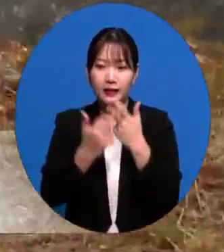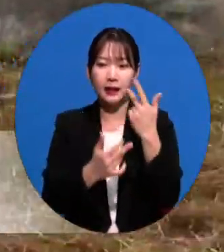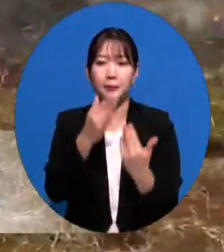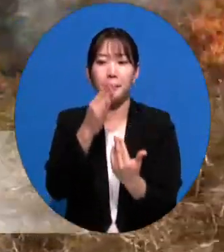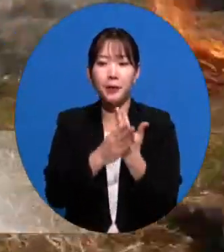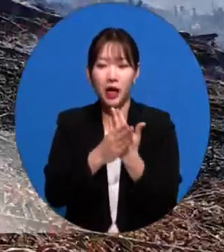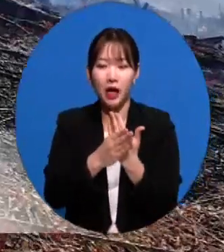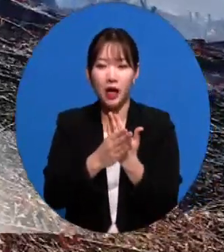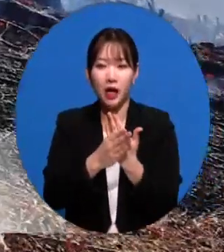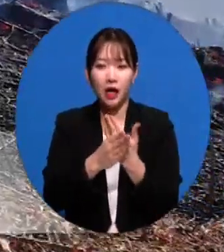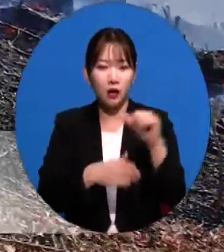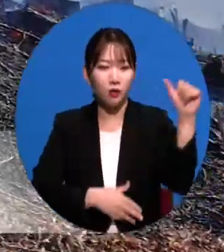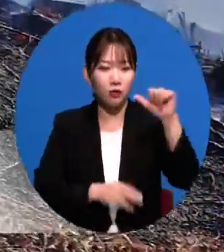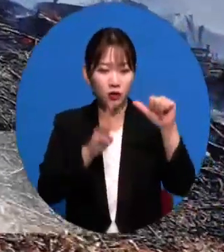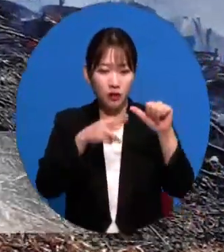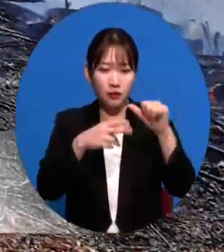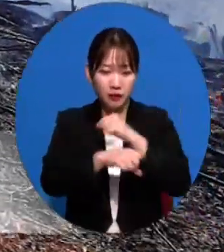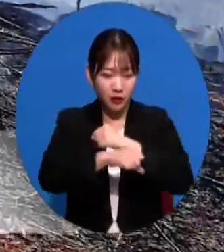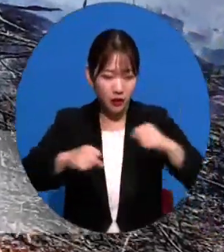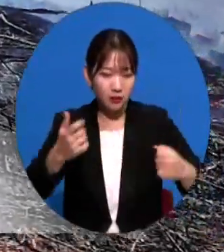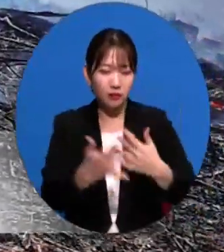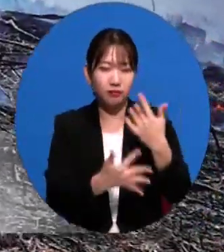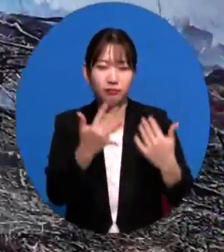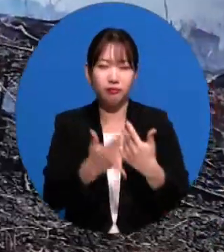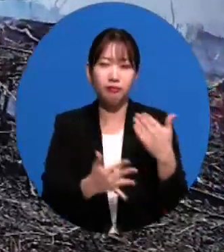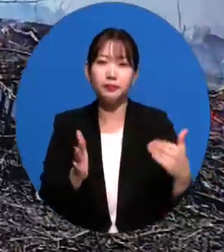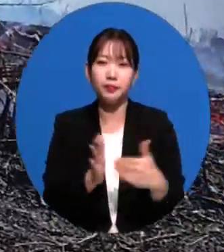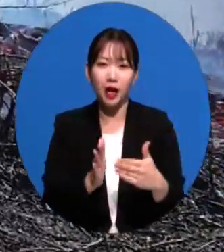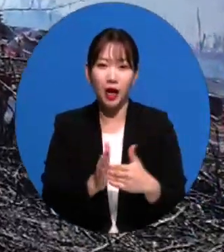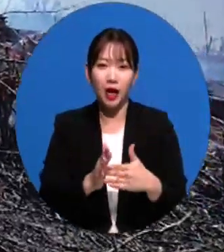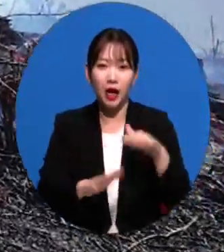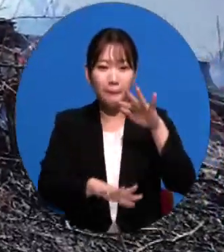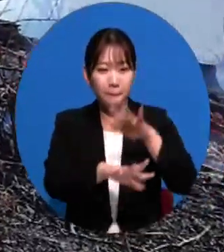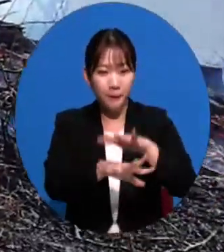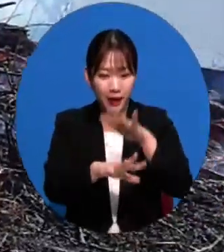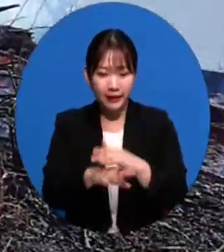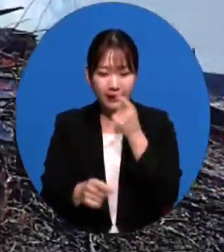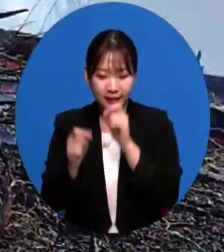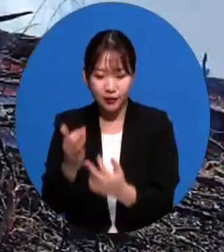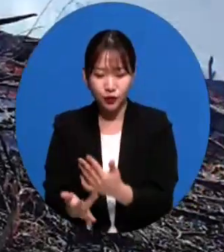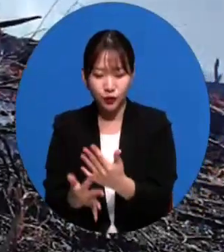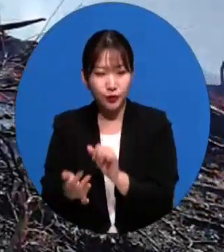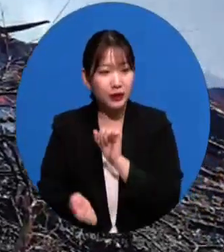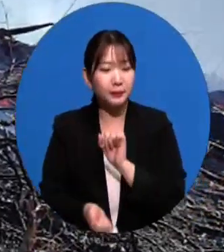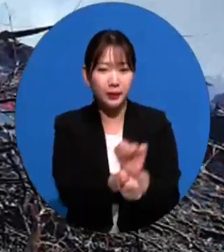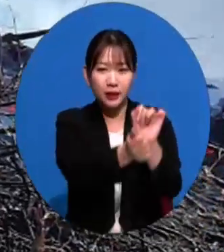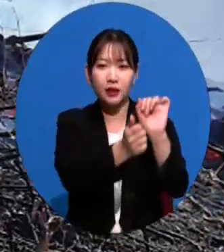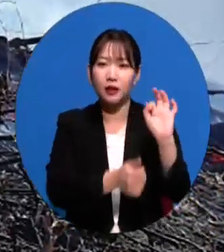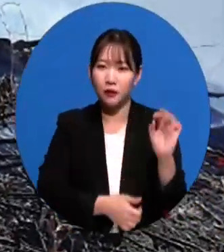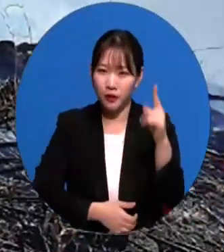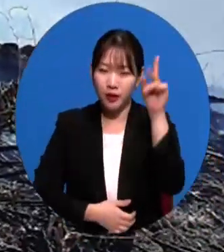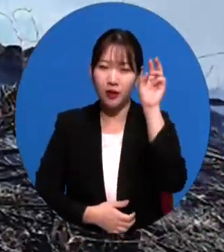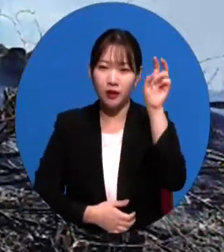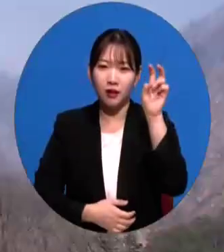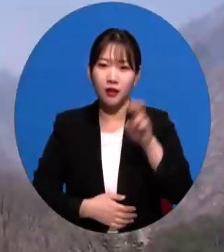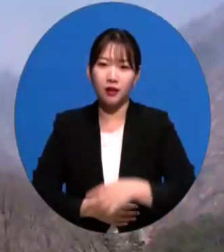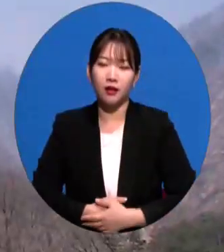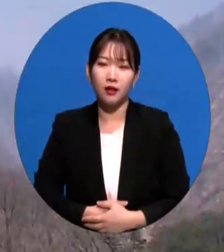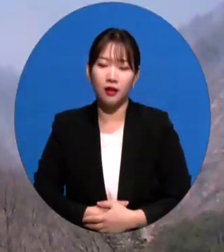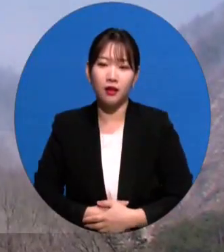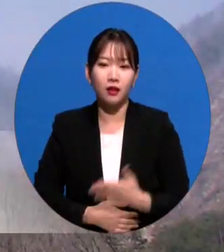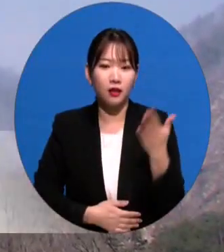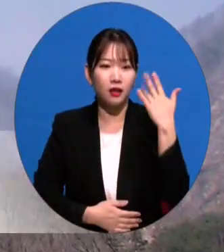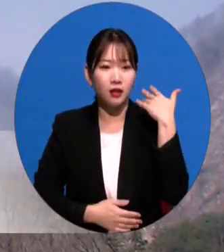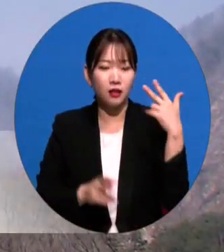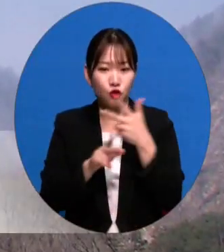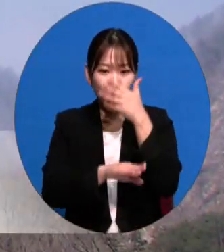일어나 산림 5천 제곱미터가 탔습니다. 밭두렁에서 쓰레기를 태우다가 번진 것으로 추정됩니다.